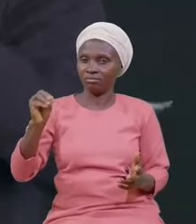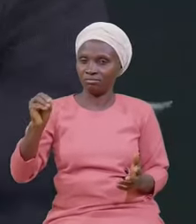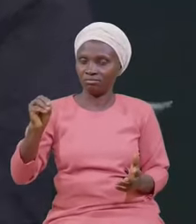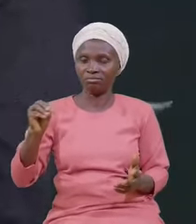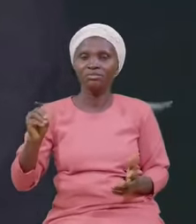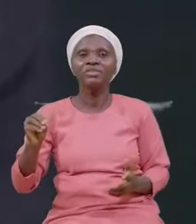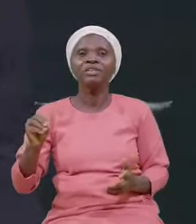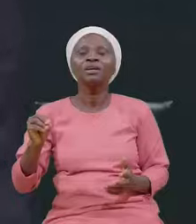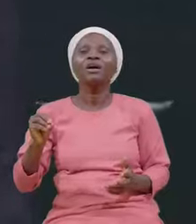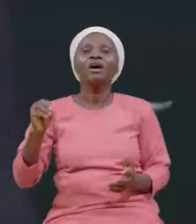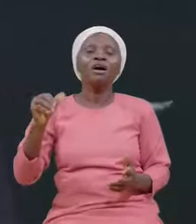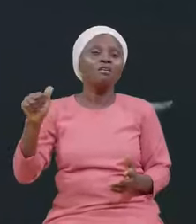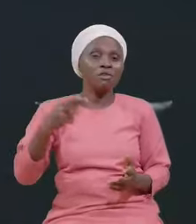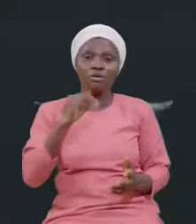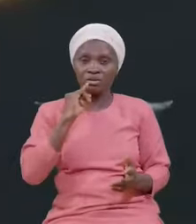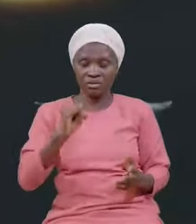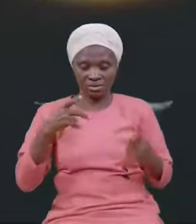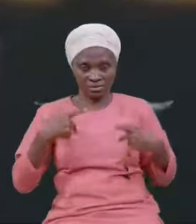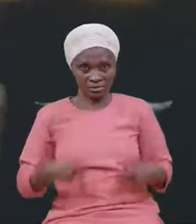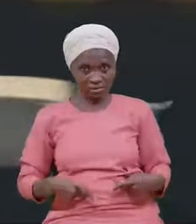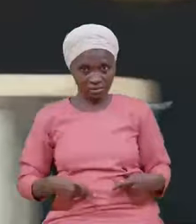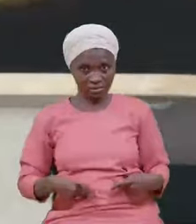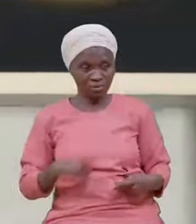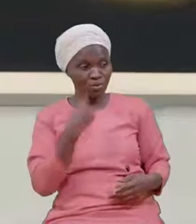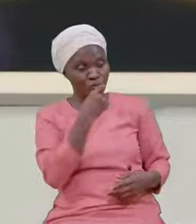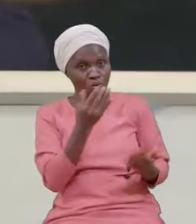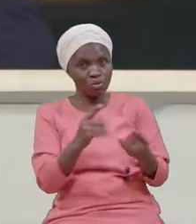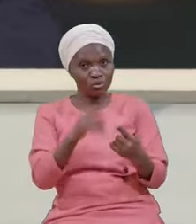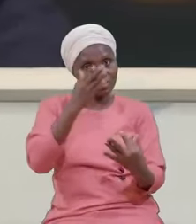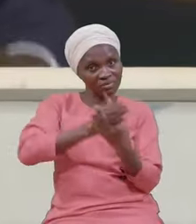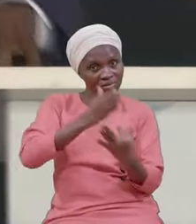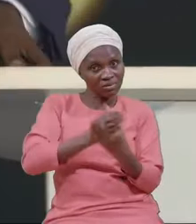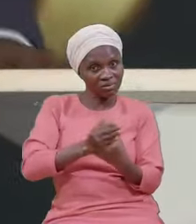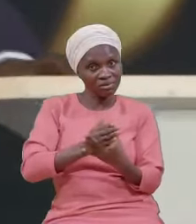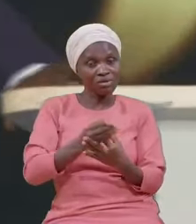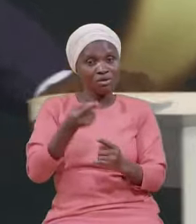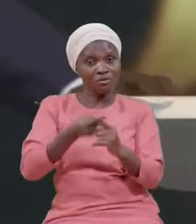Celui qui veut t'empêcher d'aller de l'avant est visible.